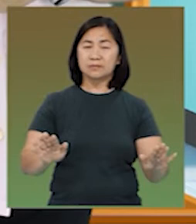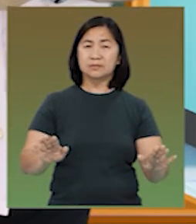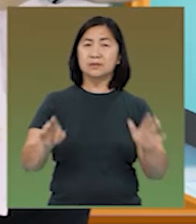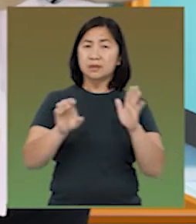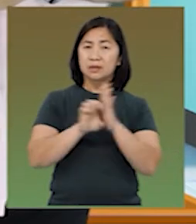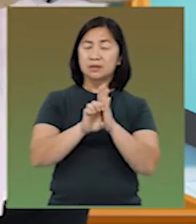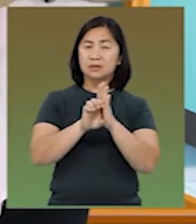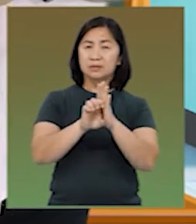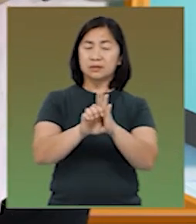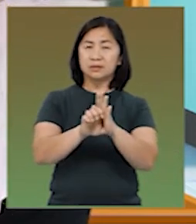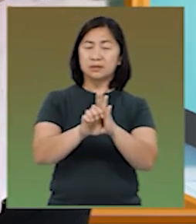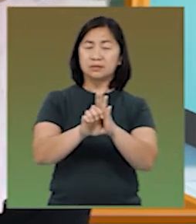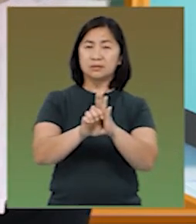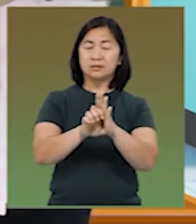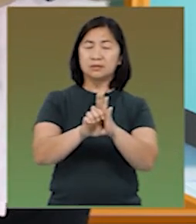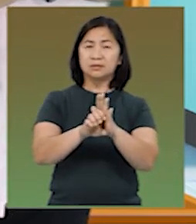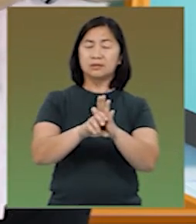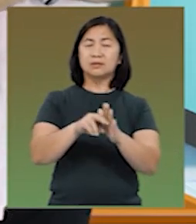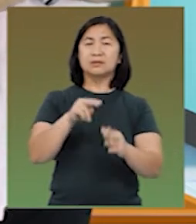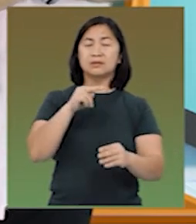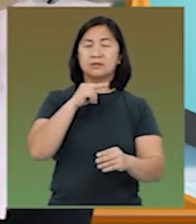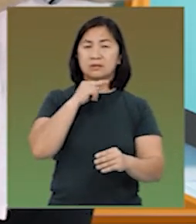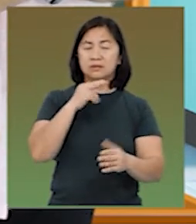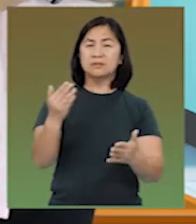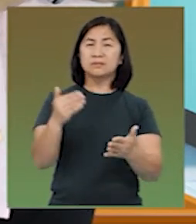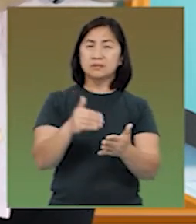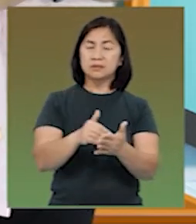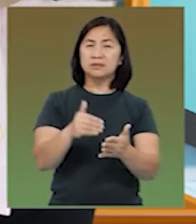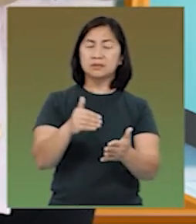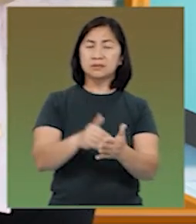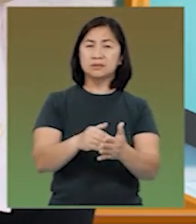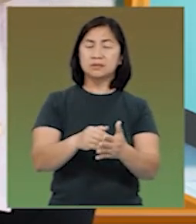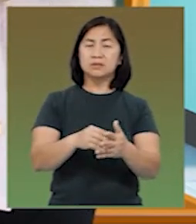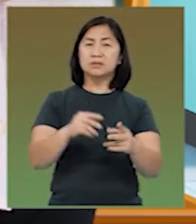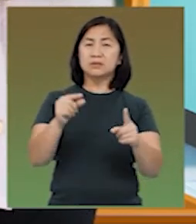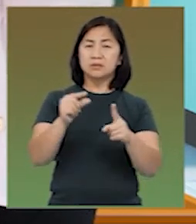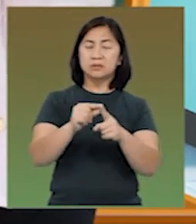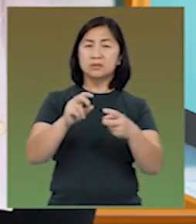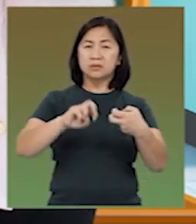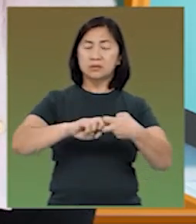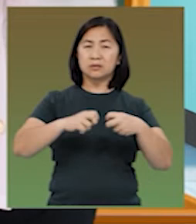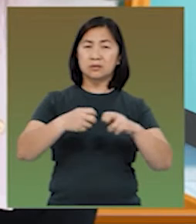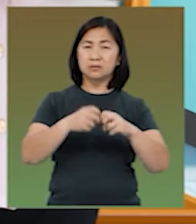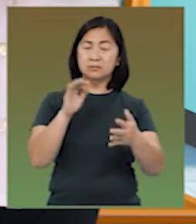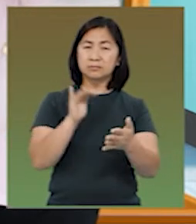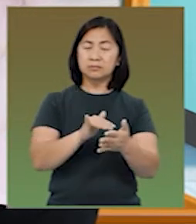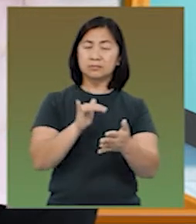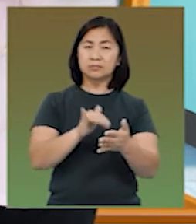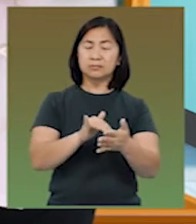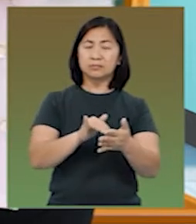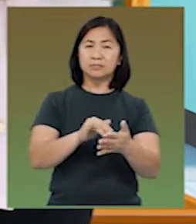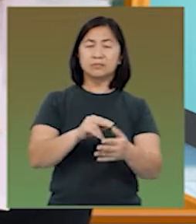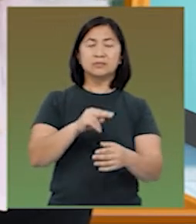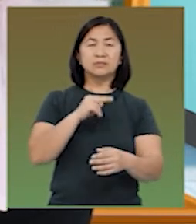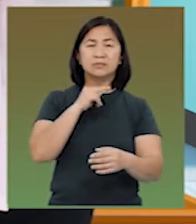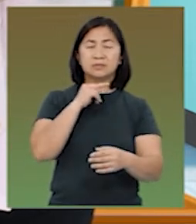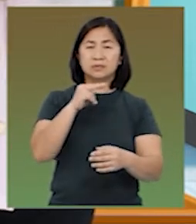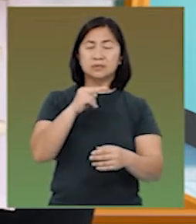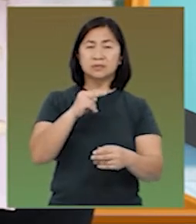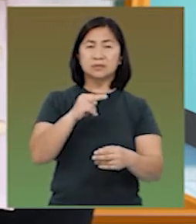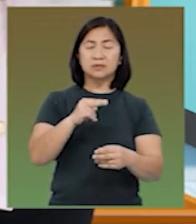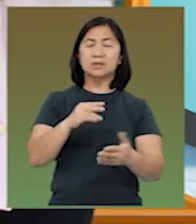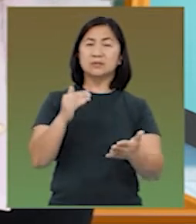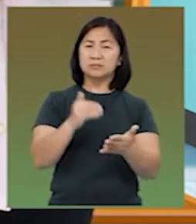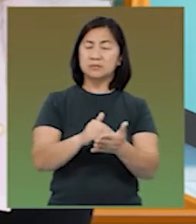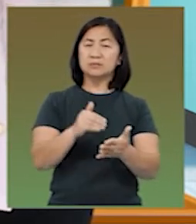Kids, ito ay isang halimbawa ng non-routine word problem. Napag-aralan na ang isang